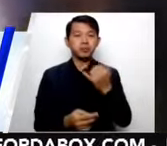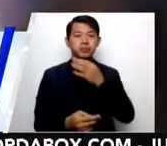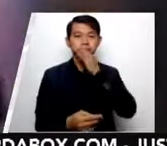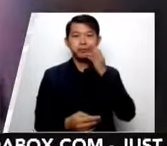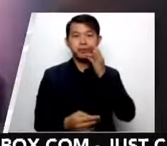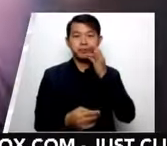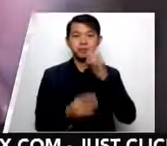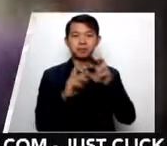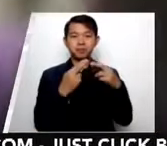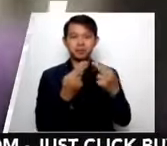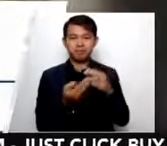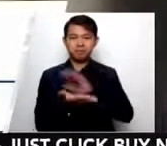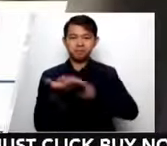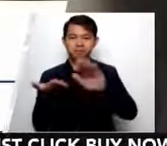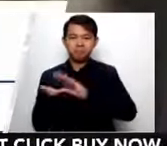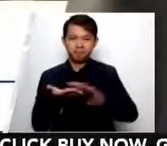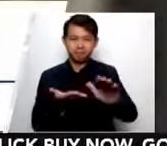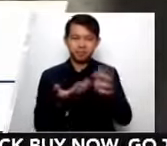ang